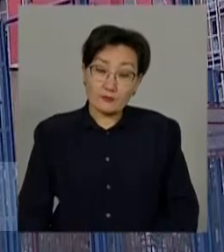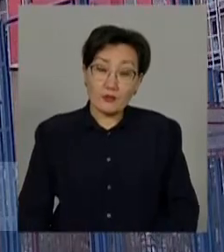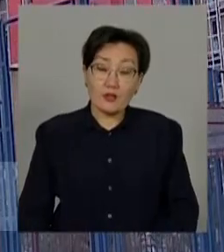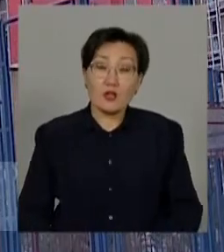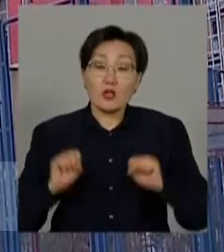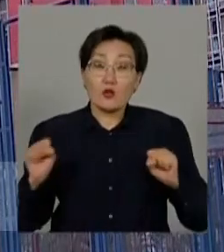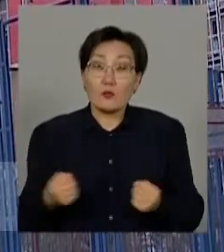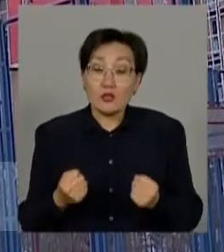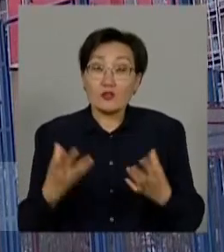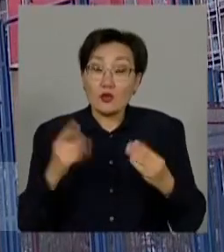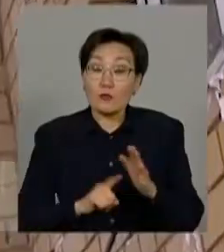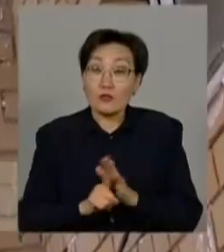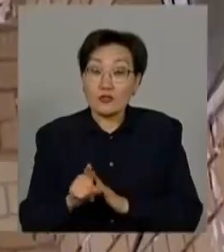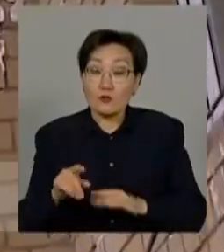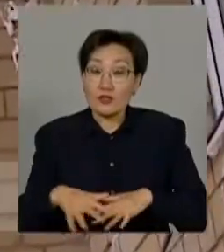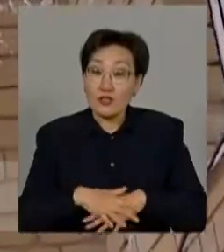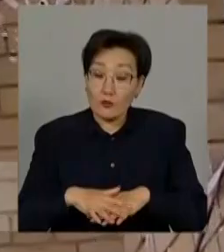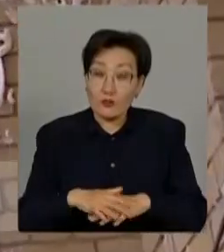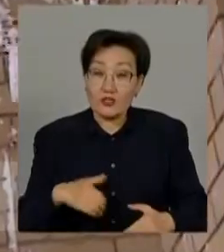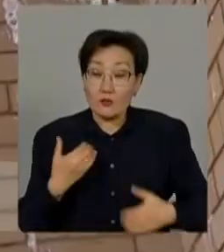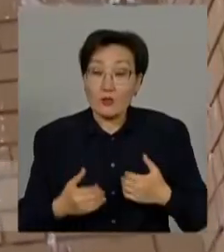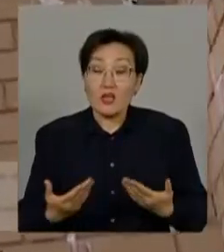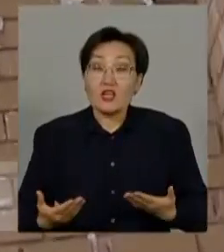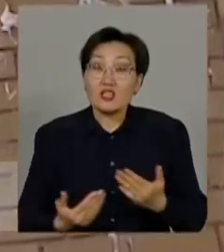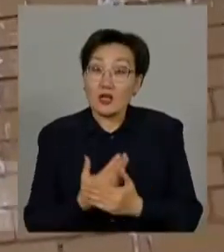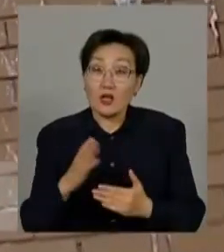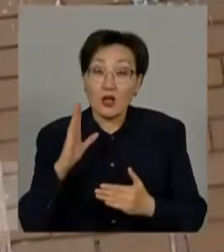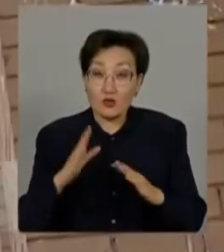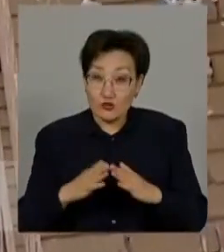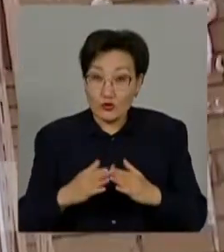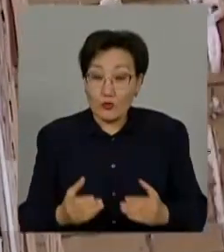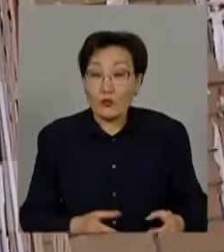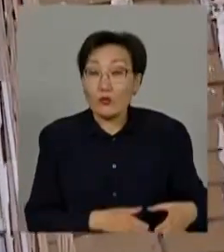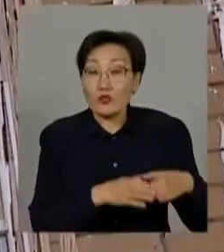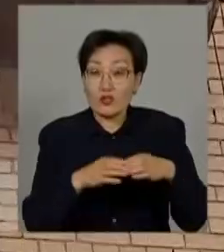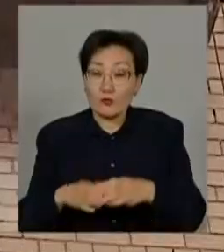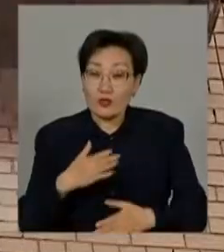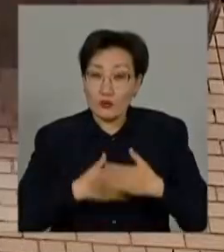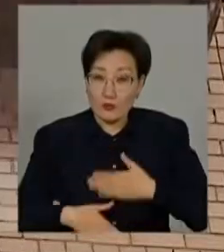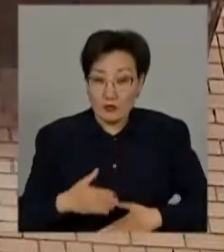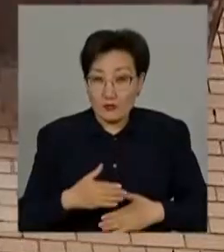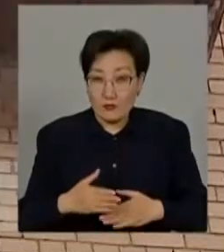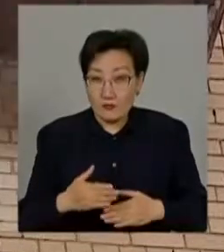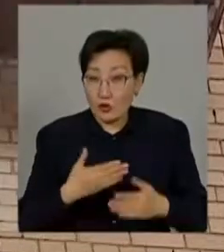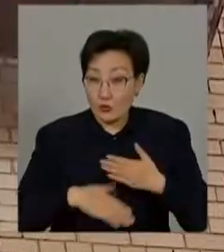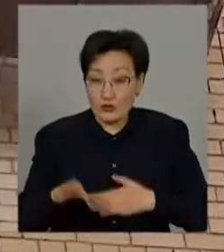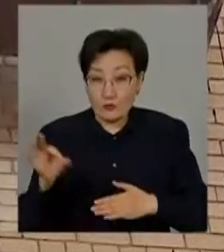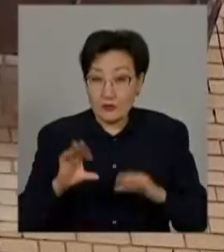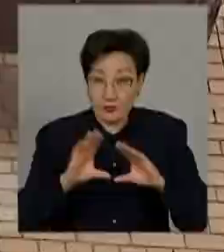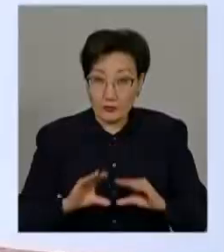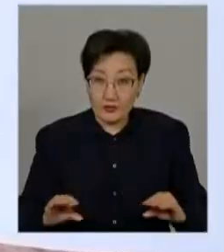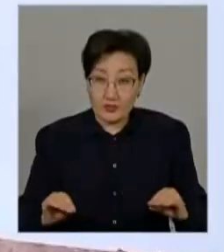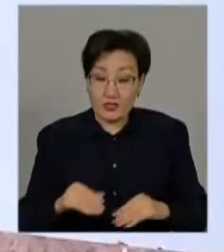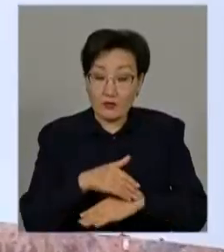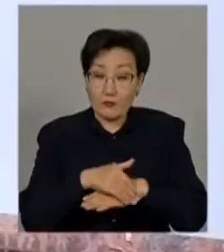Суық түскелі бұл тұрғындардан маза қашты. Алғашында жаңа үйге қоныстандық деп алып ұшып еді. Қуаныштар әп сәтте су сепкендей басылды. Себебі